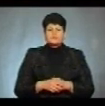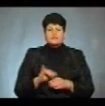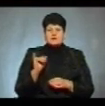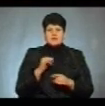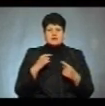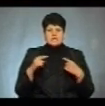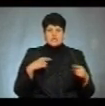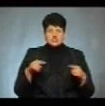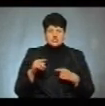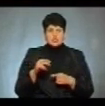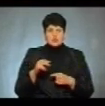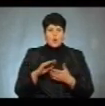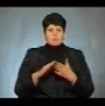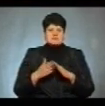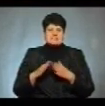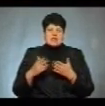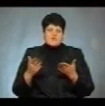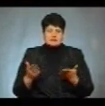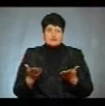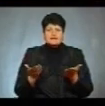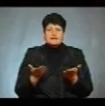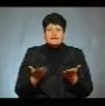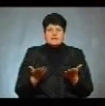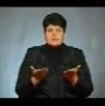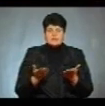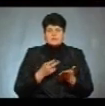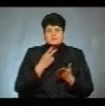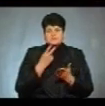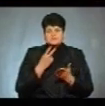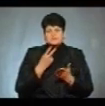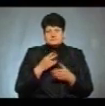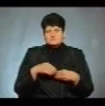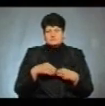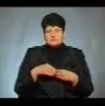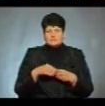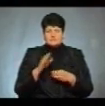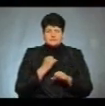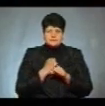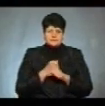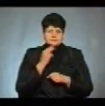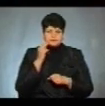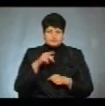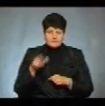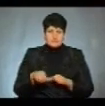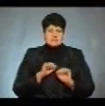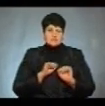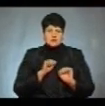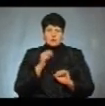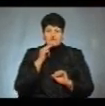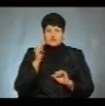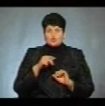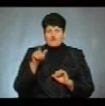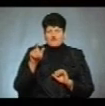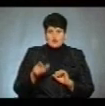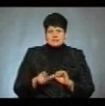інші обставини, які інкримінуються обвинуваченим. Захисник обвинуваченого Олександра Закутнього